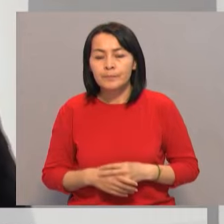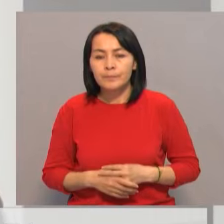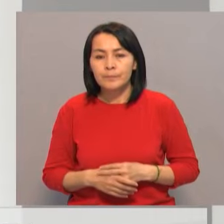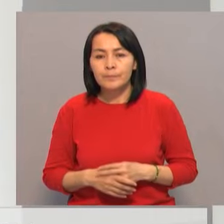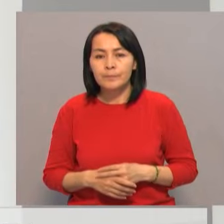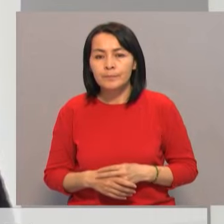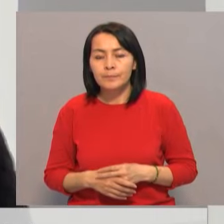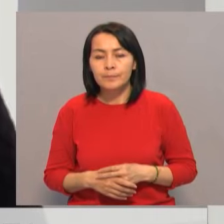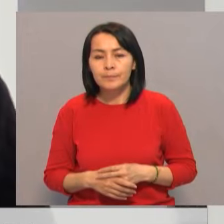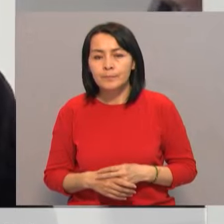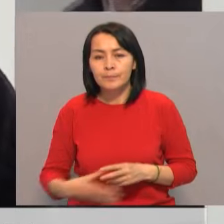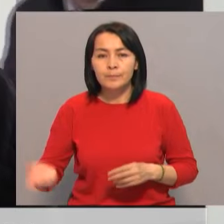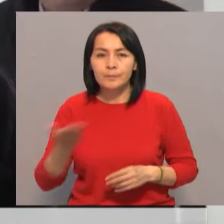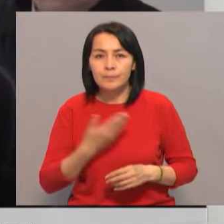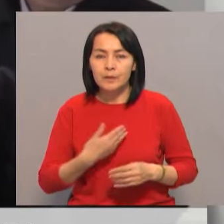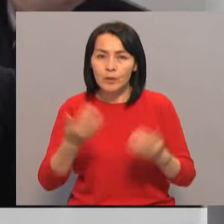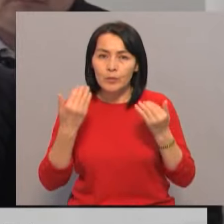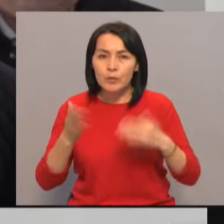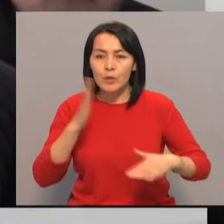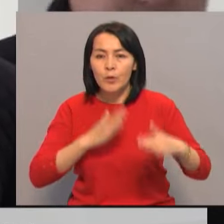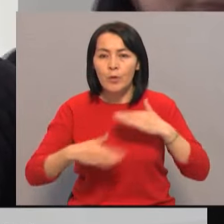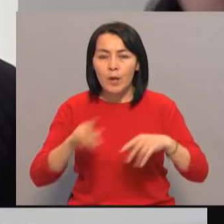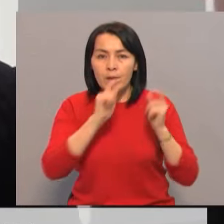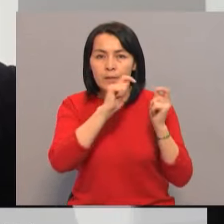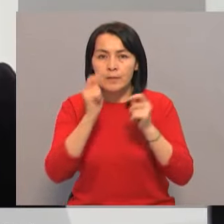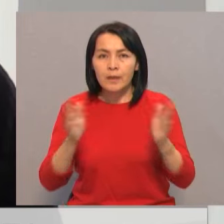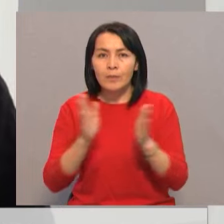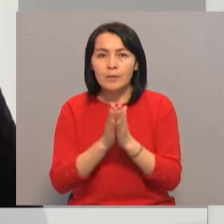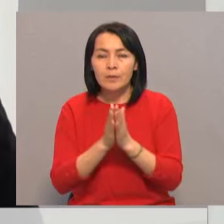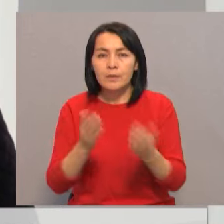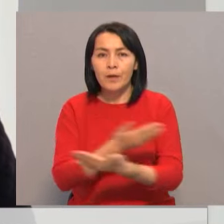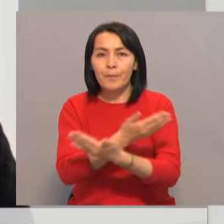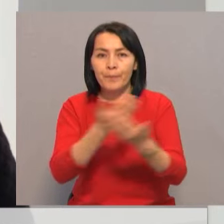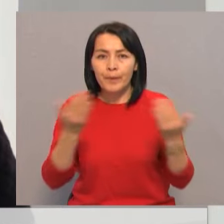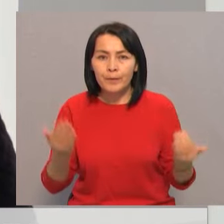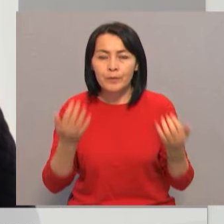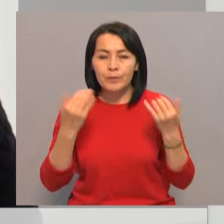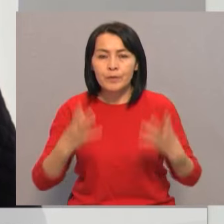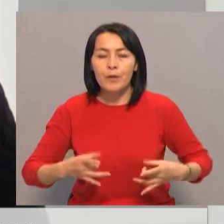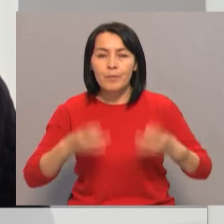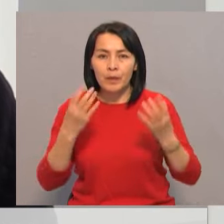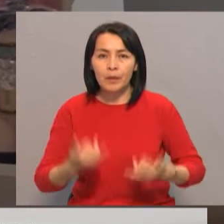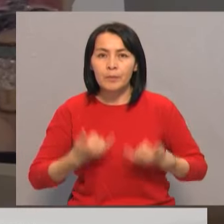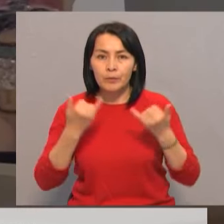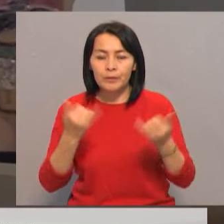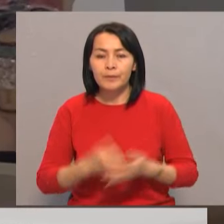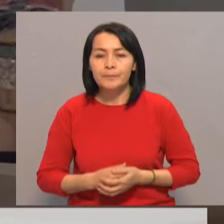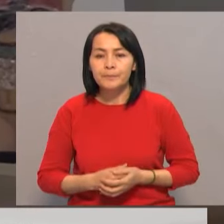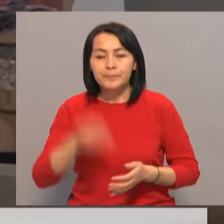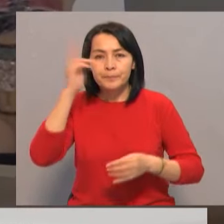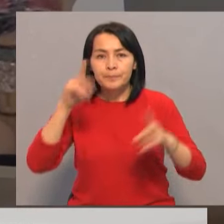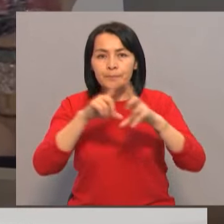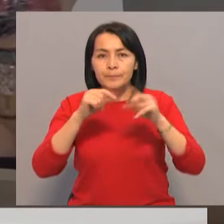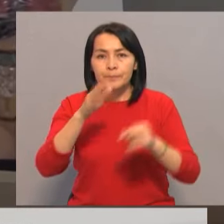бізге осындай қошемет көрсетіп жатыр. Барлықтарыңызды осы мерекемен құттықтаймын. Білім